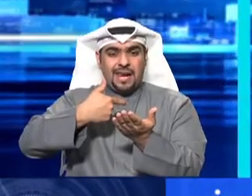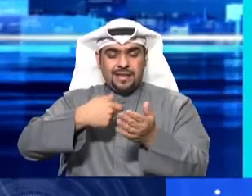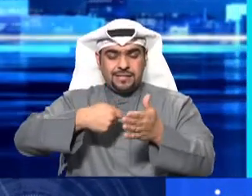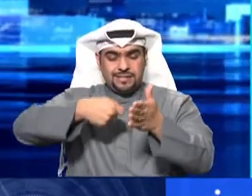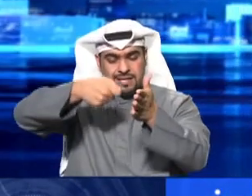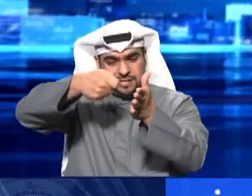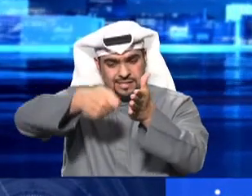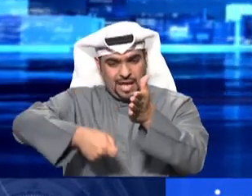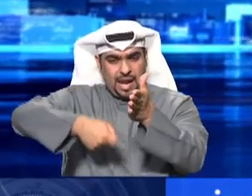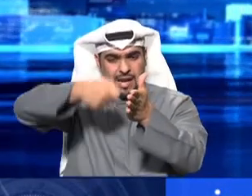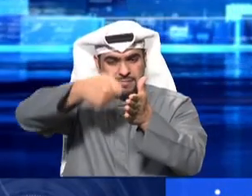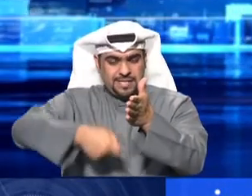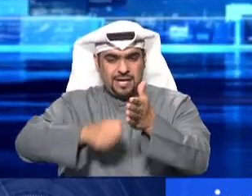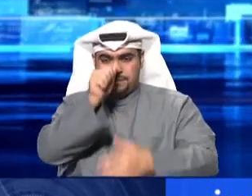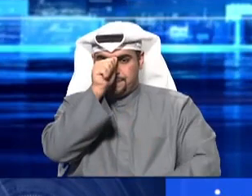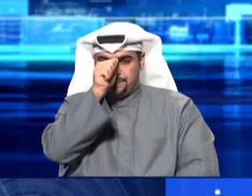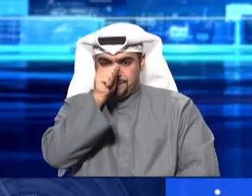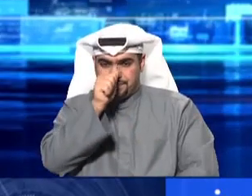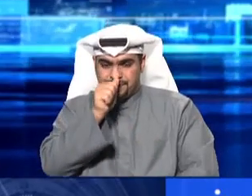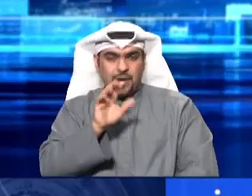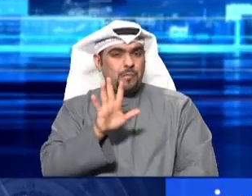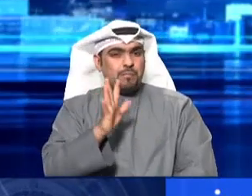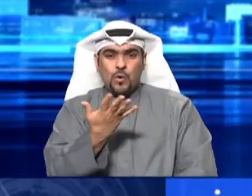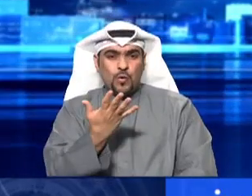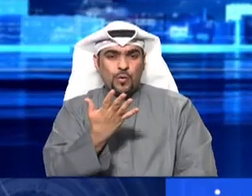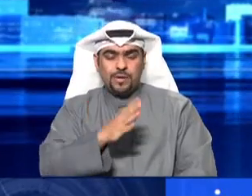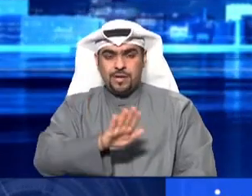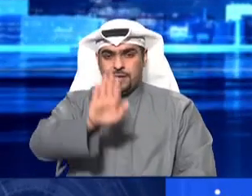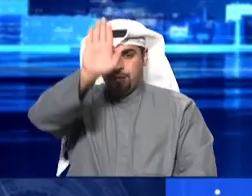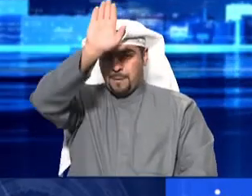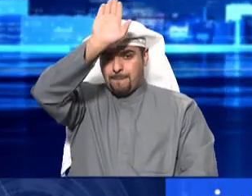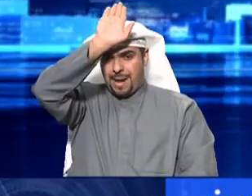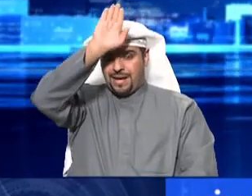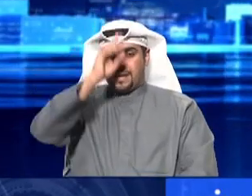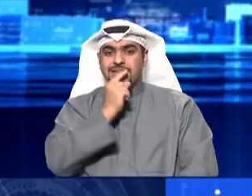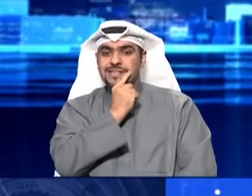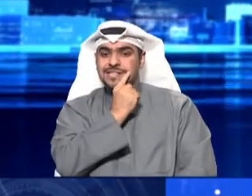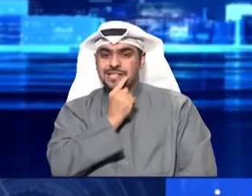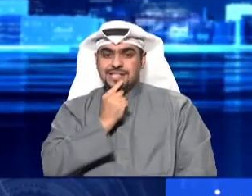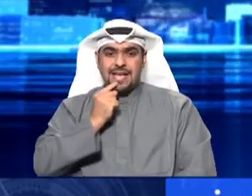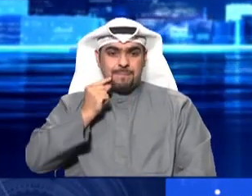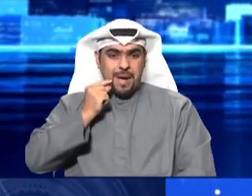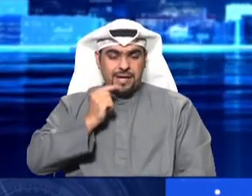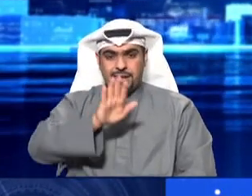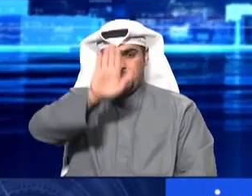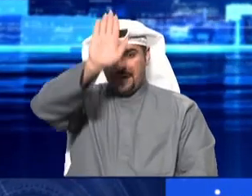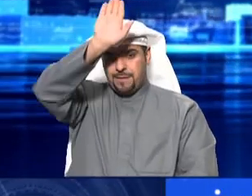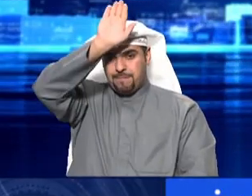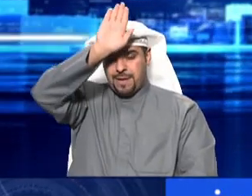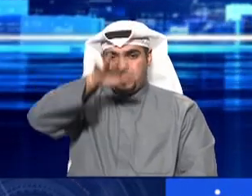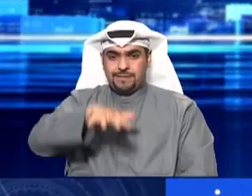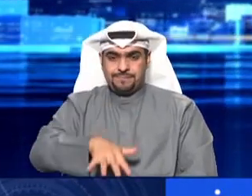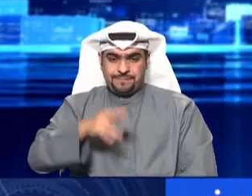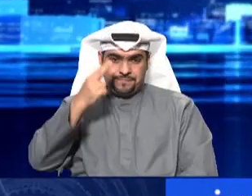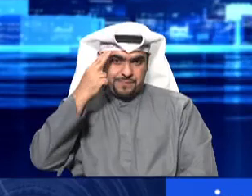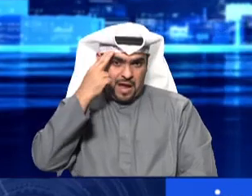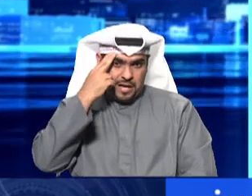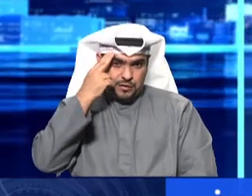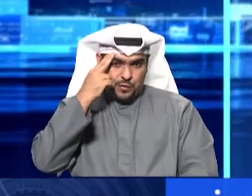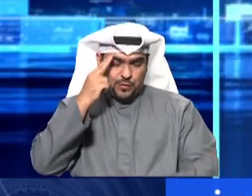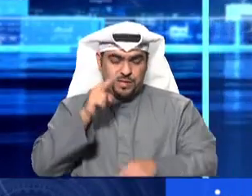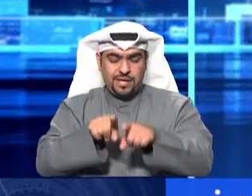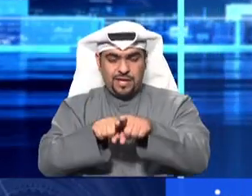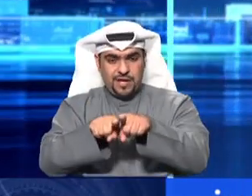خادم الحرمين الشريفين الملك سلمان بن عبد العزيز آل سعود ملك المملكة العربية السعودية